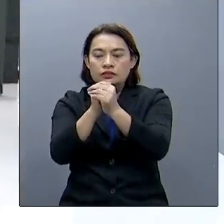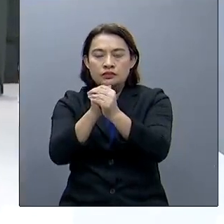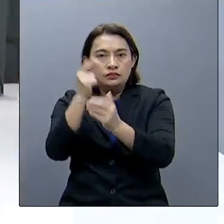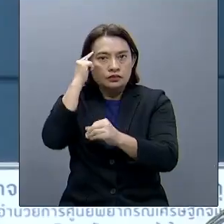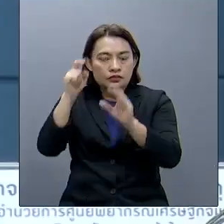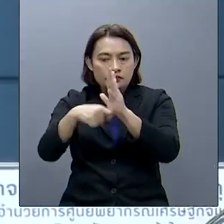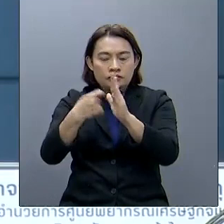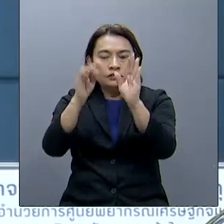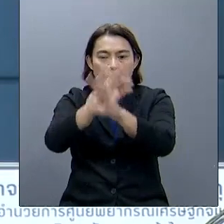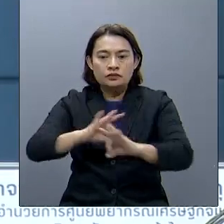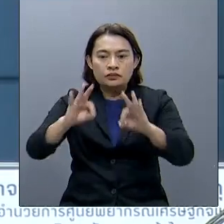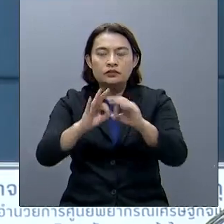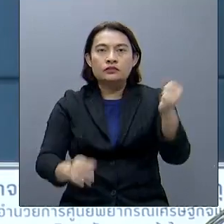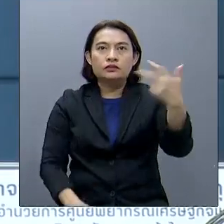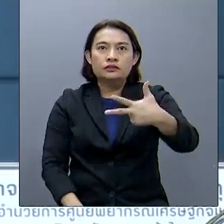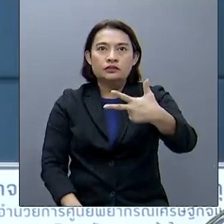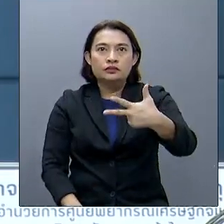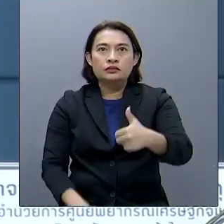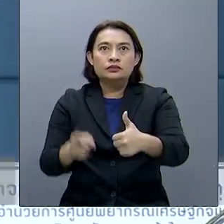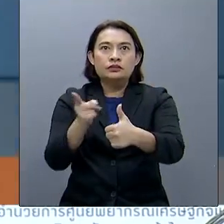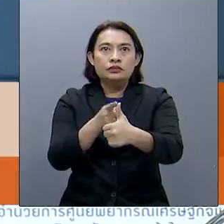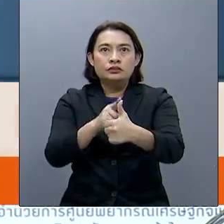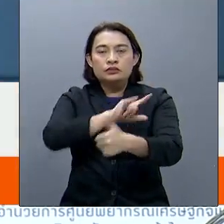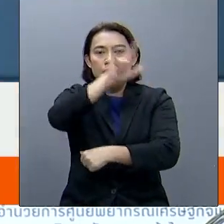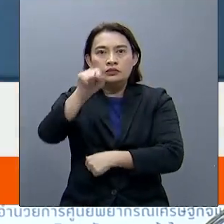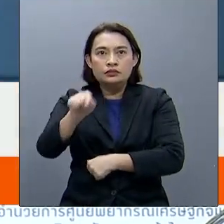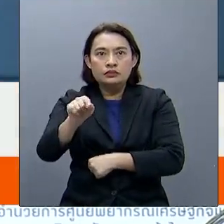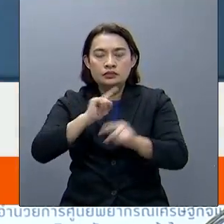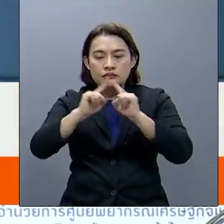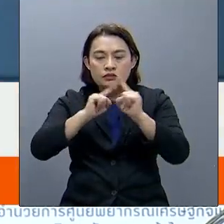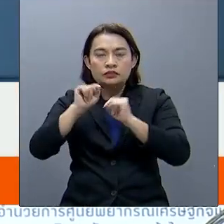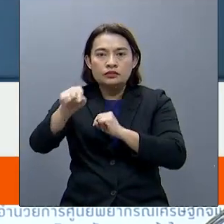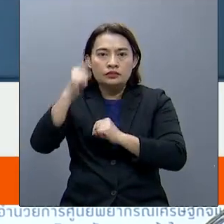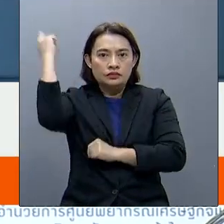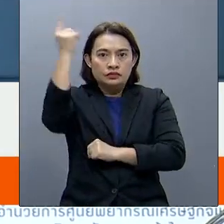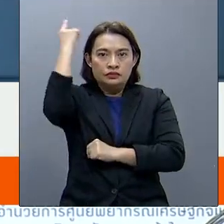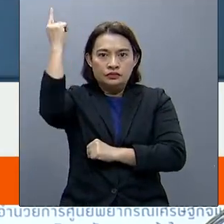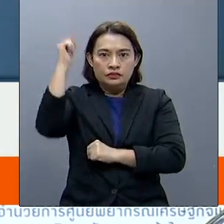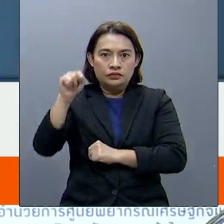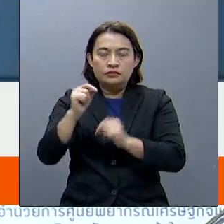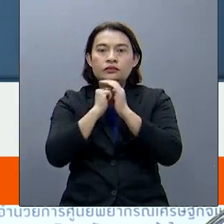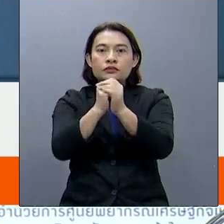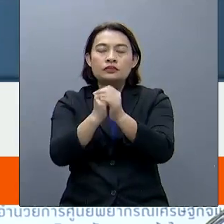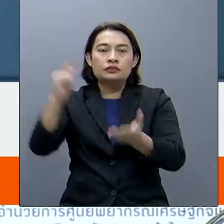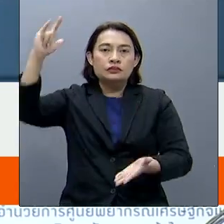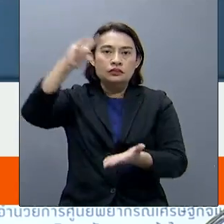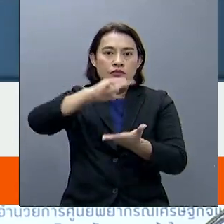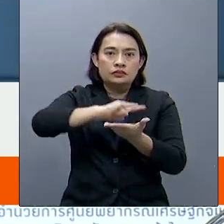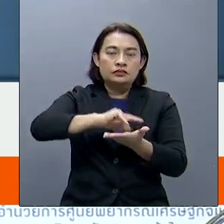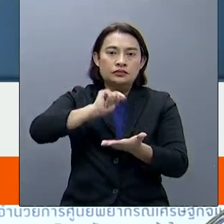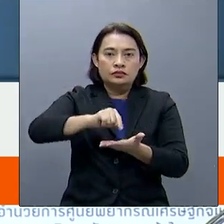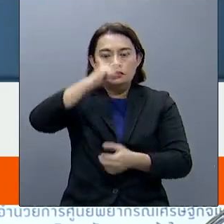ค่ะ มิติที่1ก็คือไปคุยในเรื่องของการท่องเที่ยวให้นักท่องเที่ยวจีนเข้ามาอำนวยความสะดวกยังไ